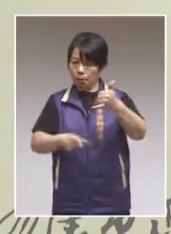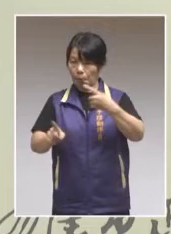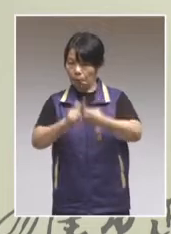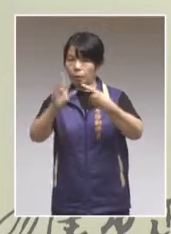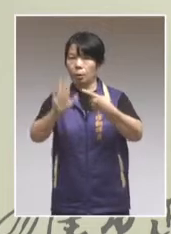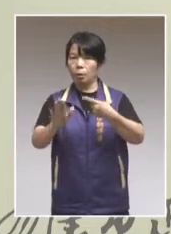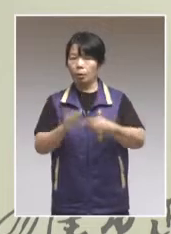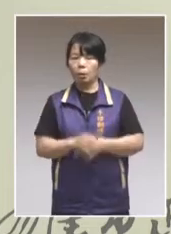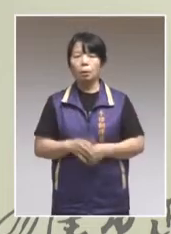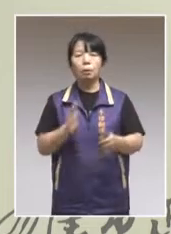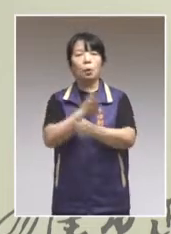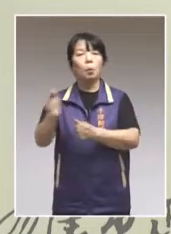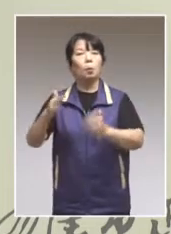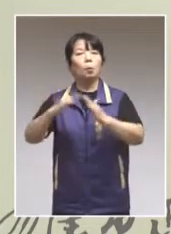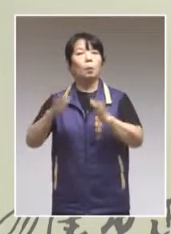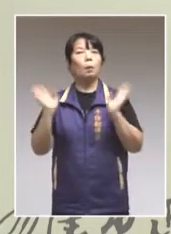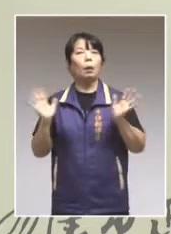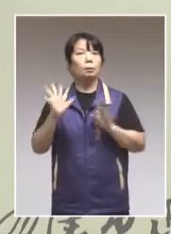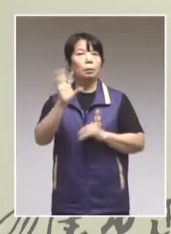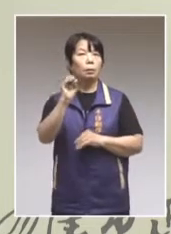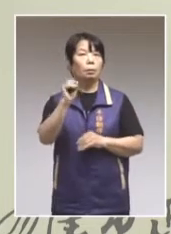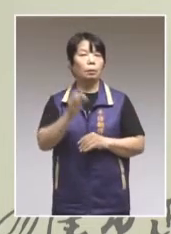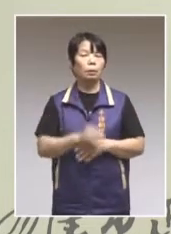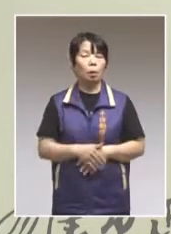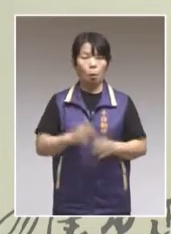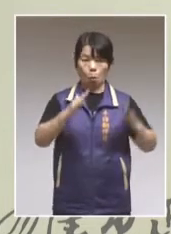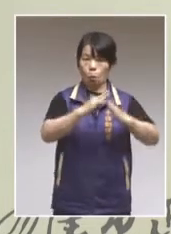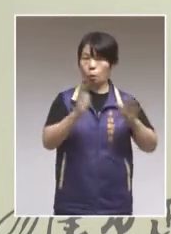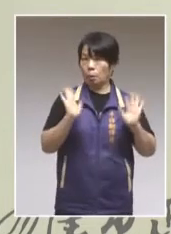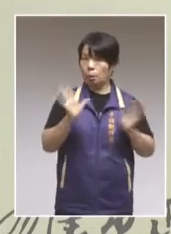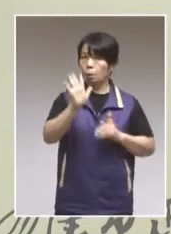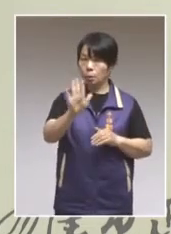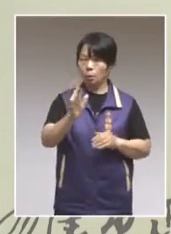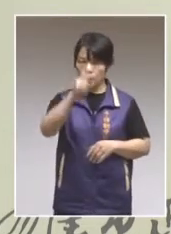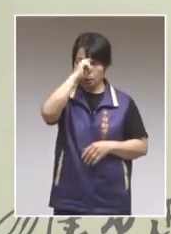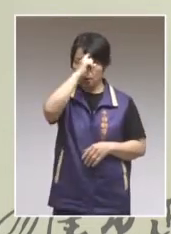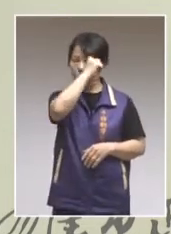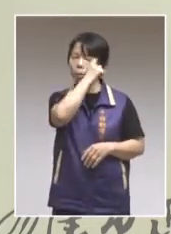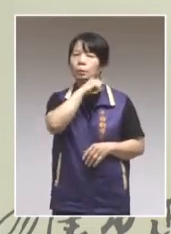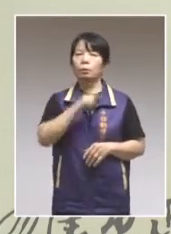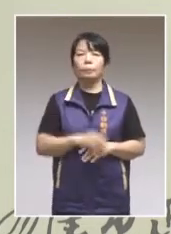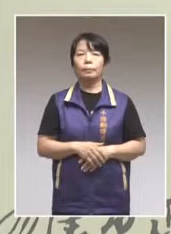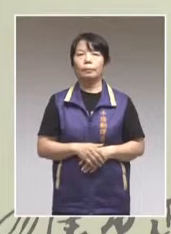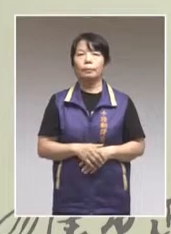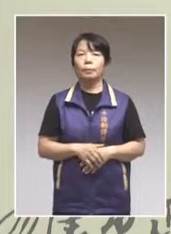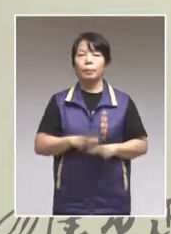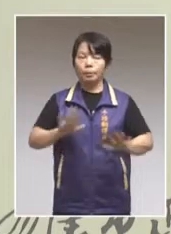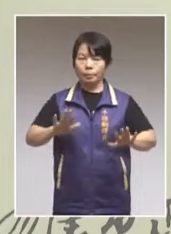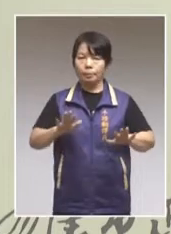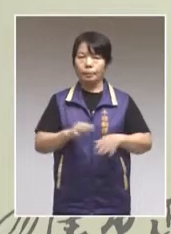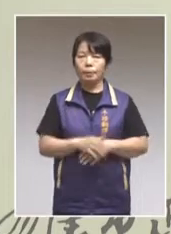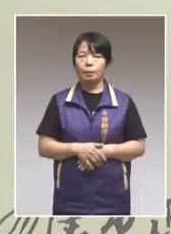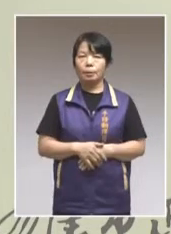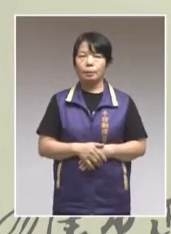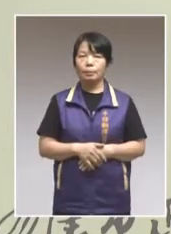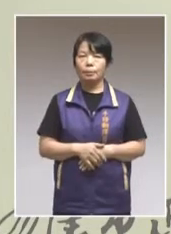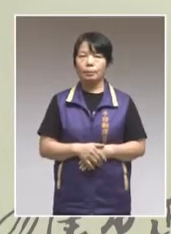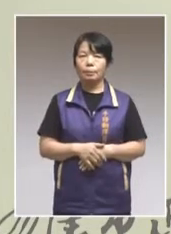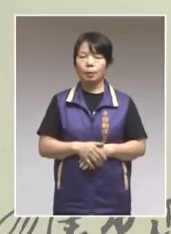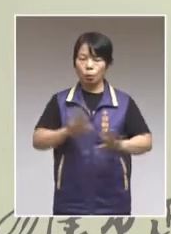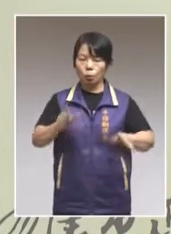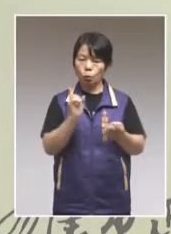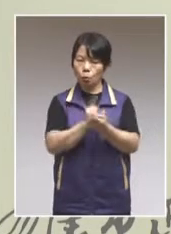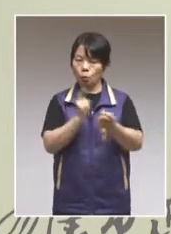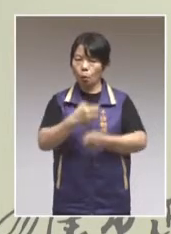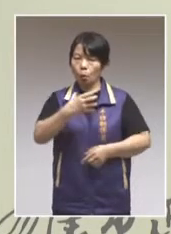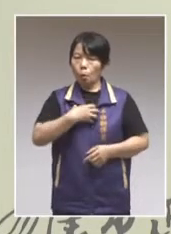一定是问说家中有没有小朋友。家中只要有小朋友，我们会希望说能够在该可能的风